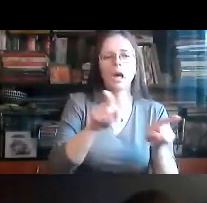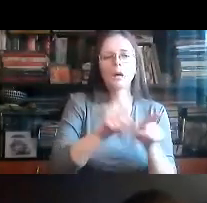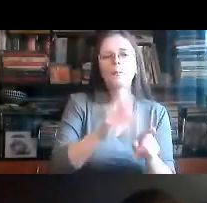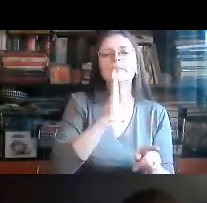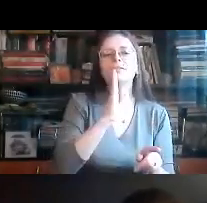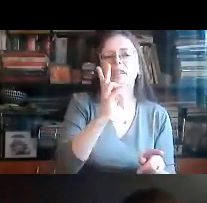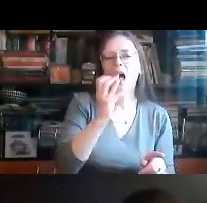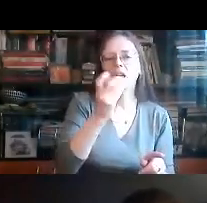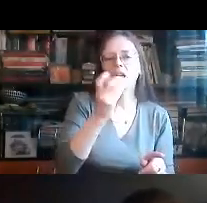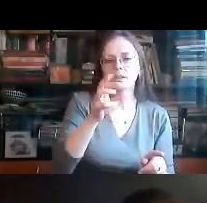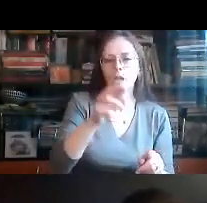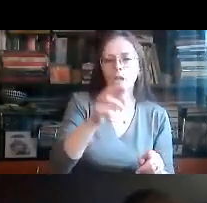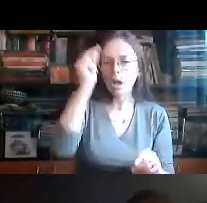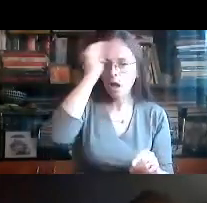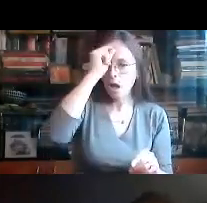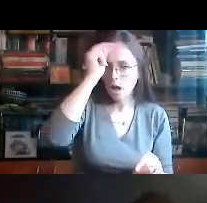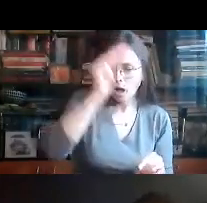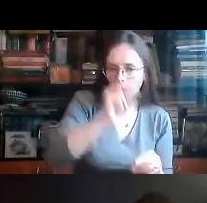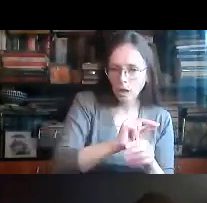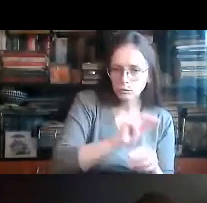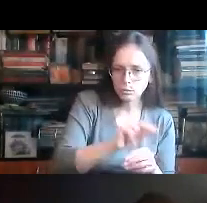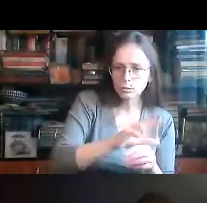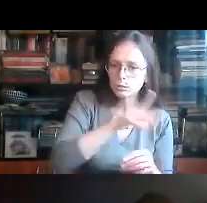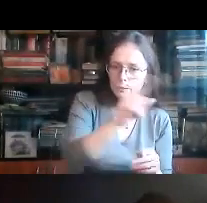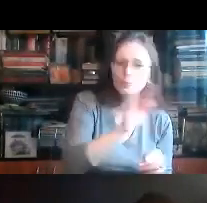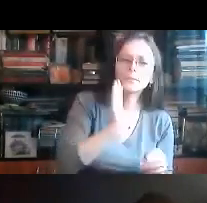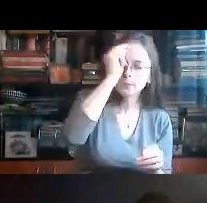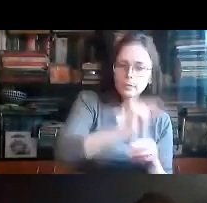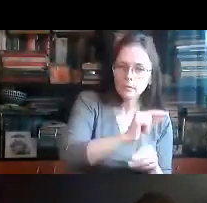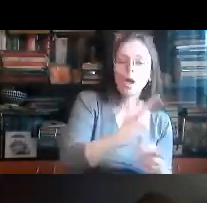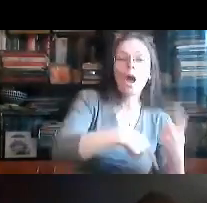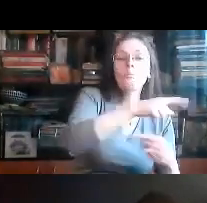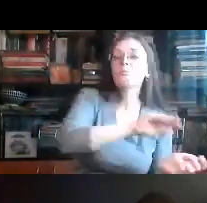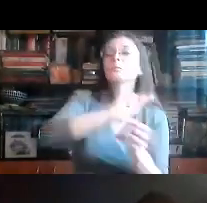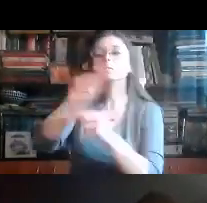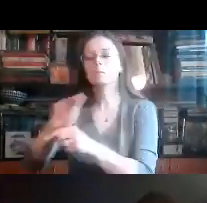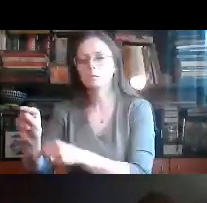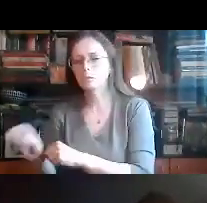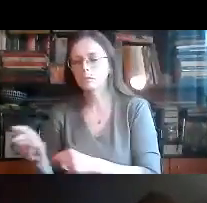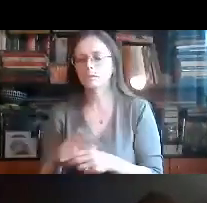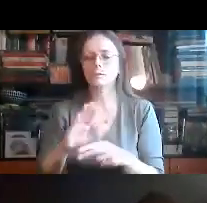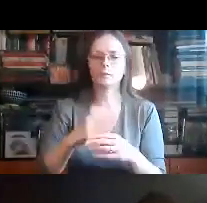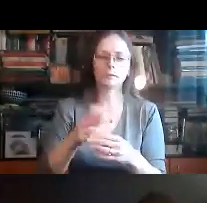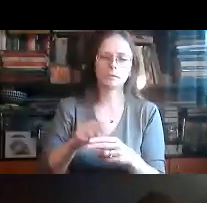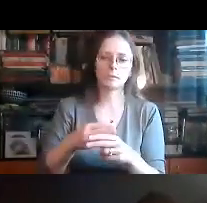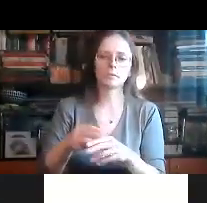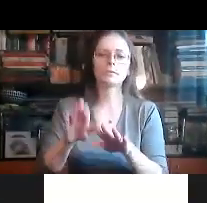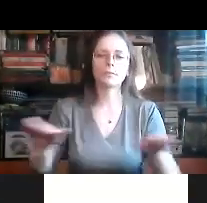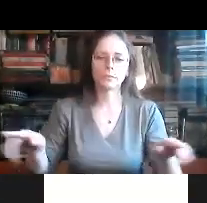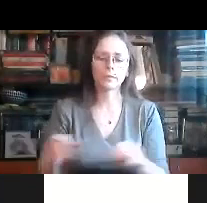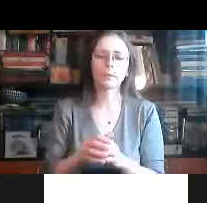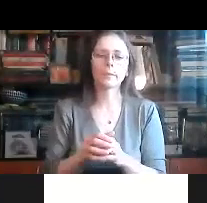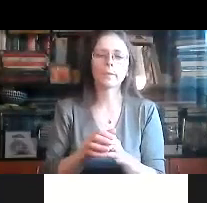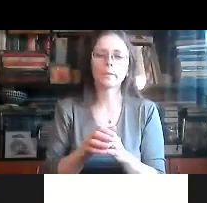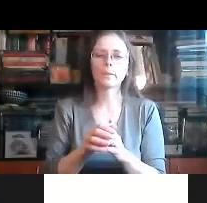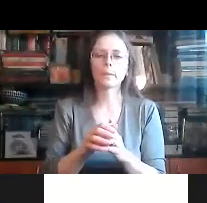преподает студии у этих людей, там люди с разными диагнозами, они показывали спектакли в КХ тоже, и